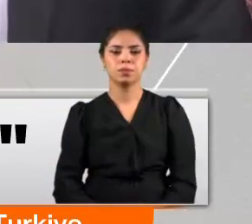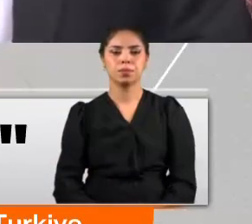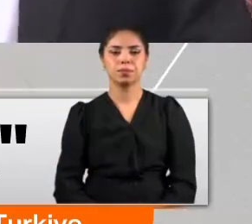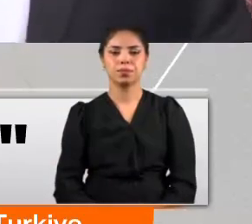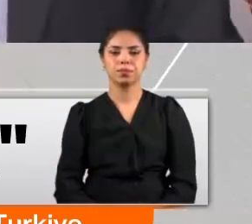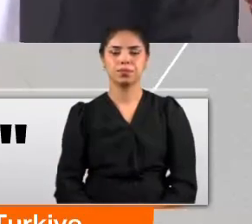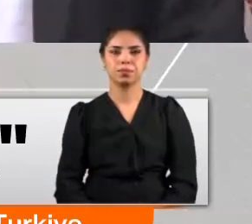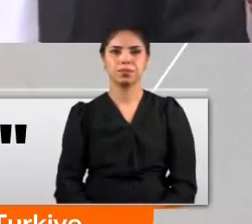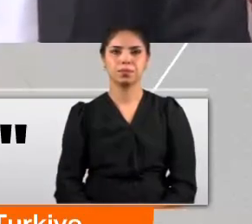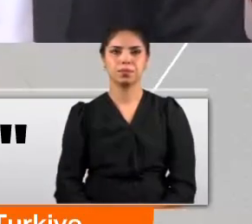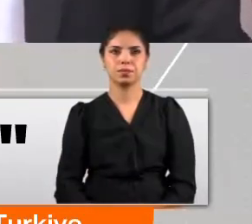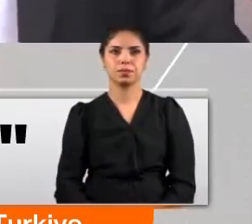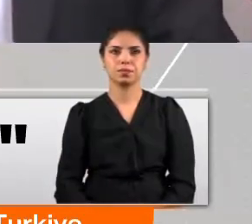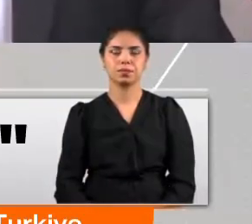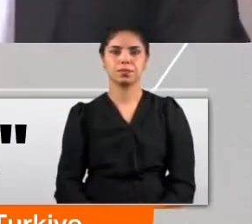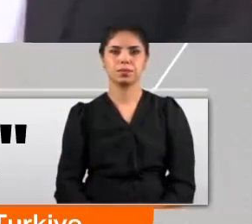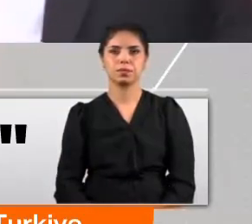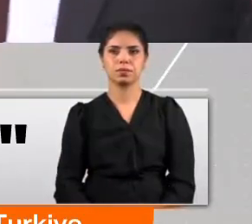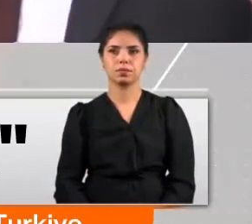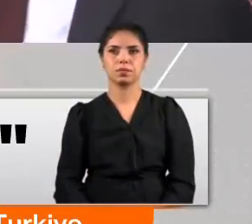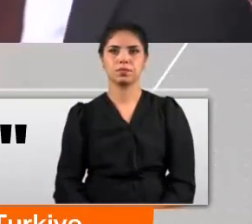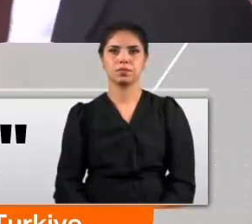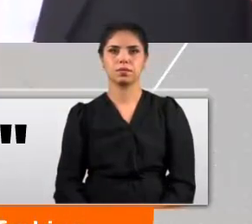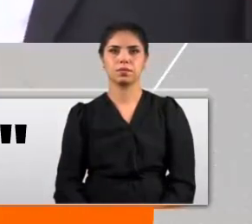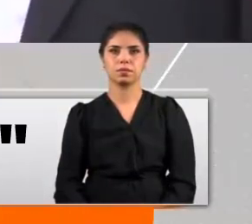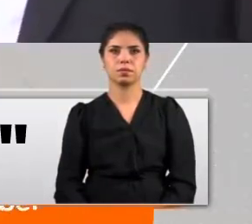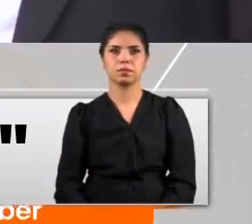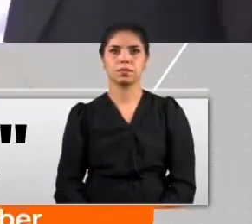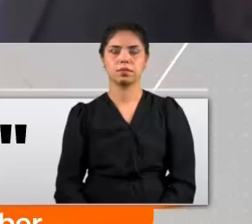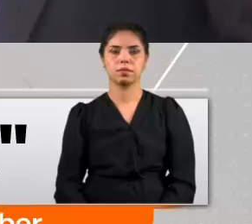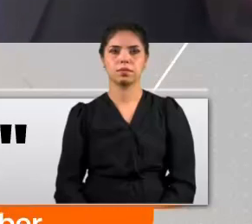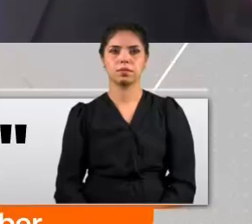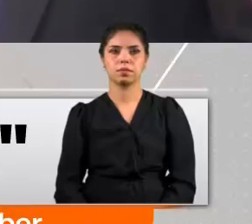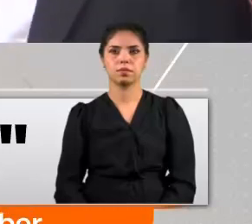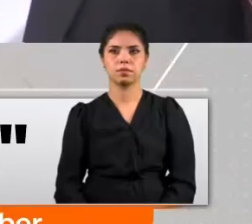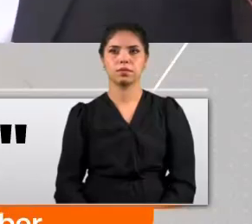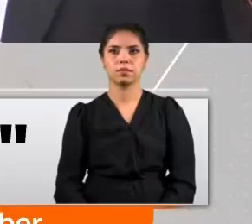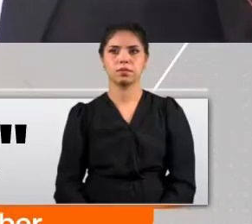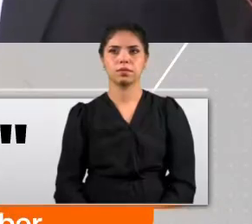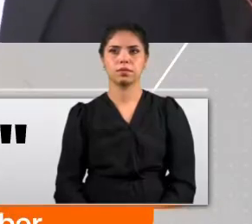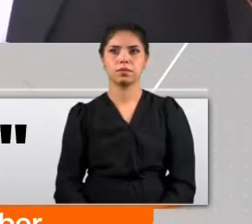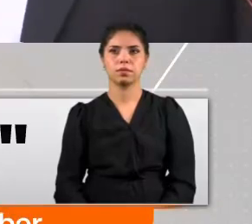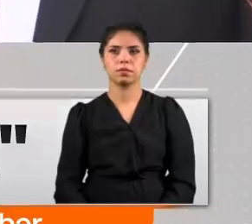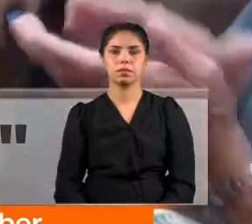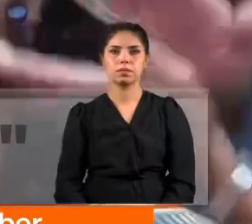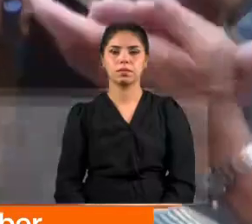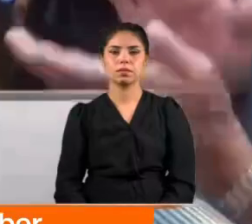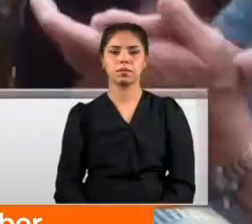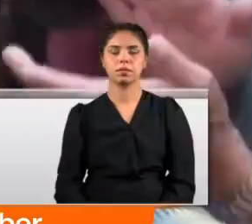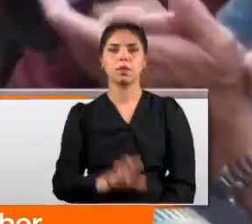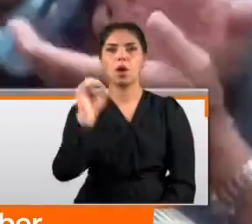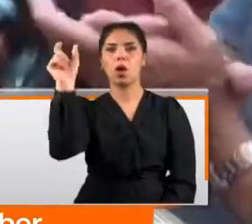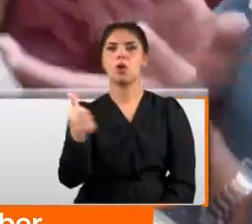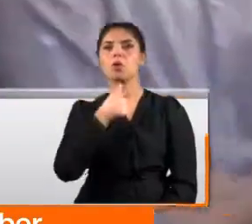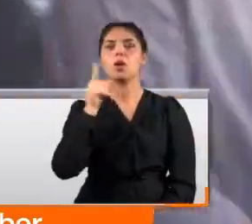Kopuş yaşandı bu iş olmayacak gibi bizim çok korktuğumuz bir sürecin içine girildi özel